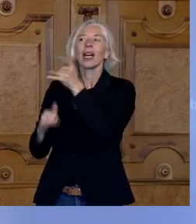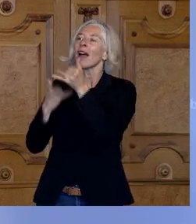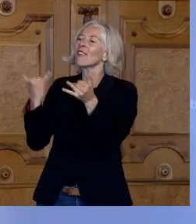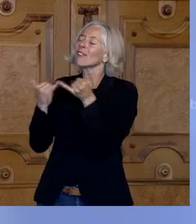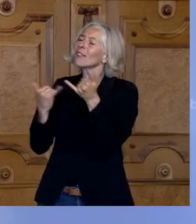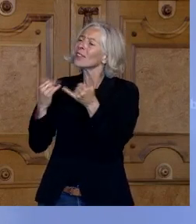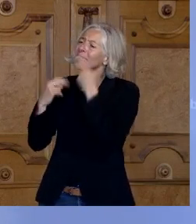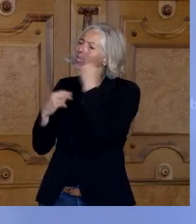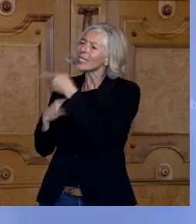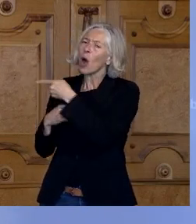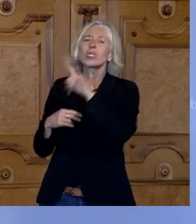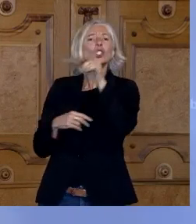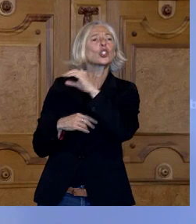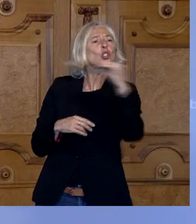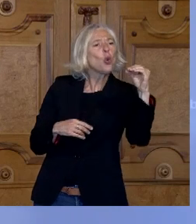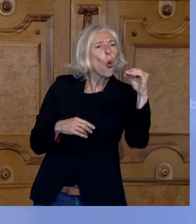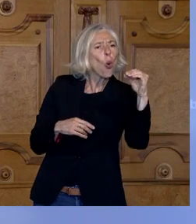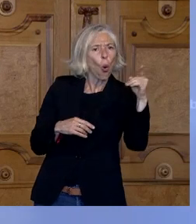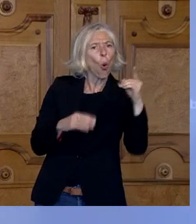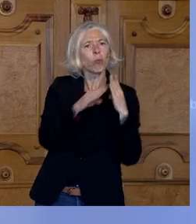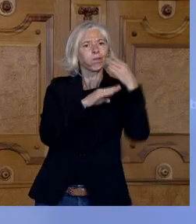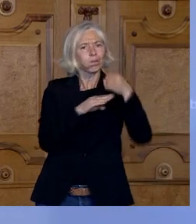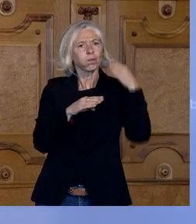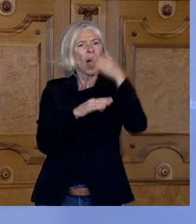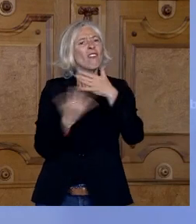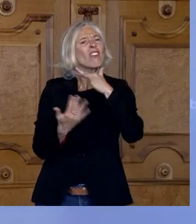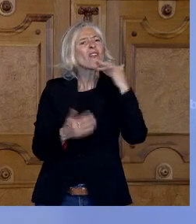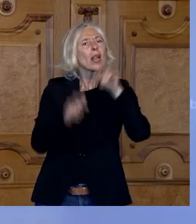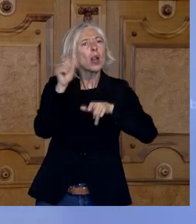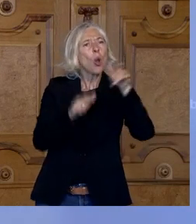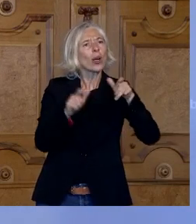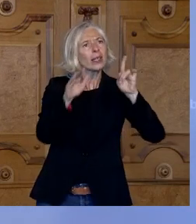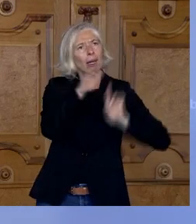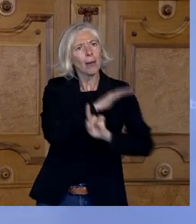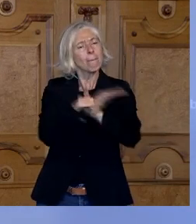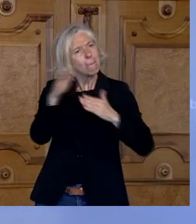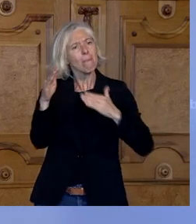maximal gleichzeitig im Zoo sein? Das ist eine gute Frage.